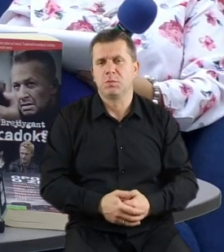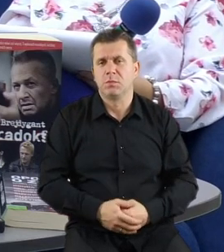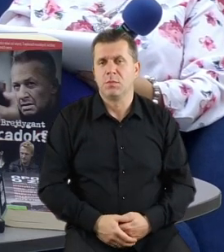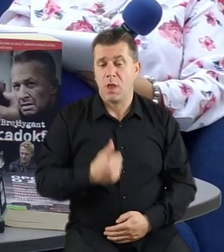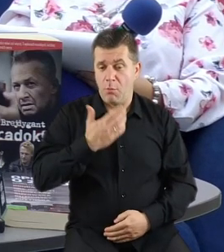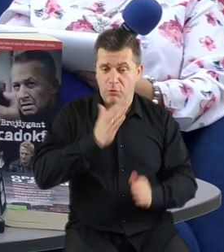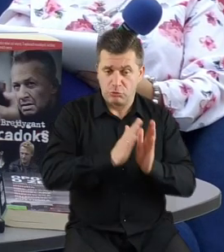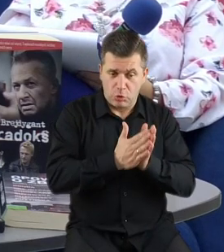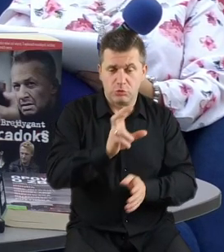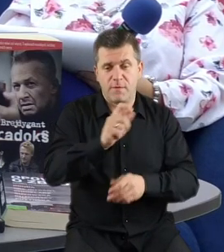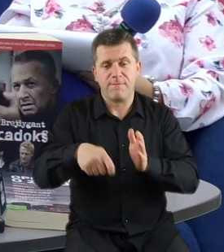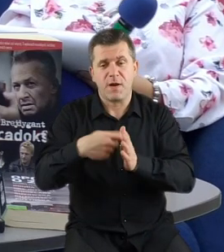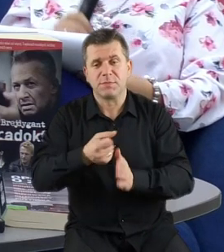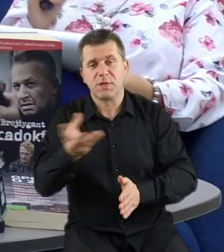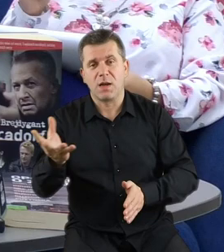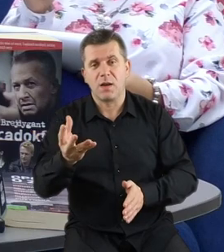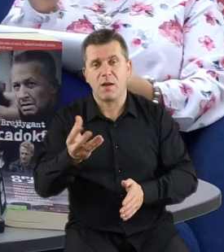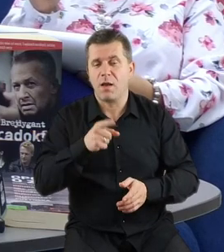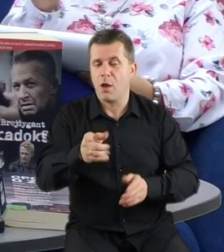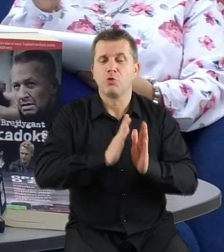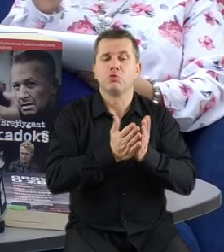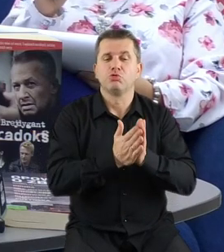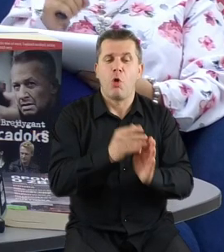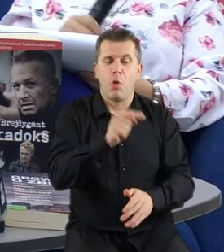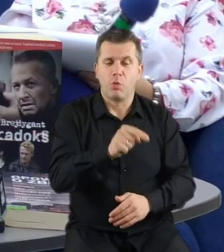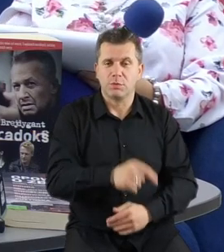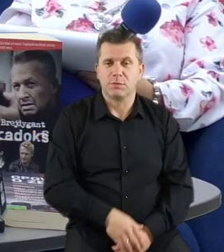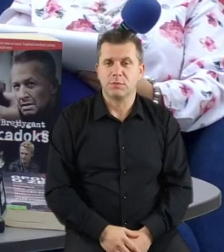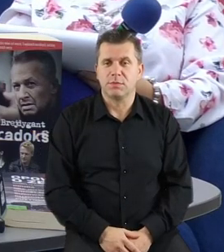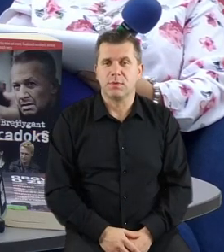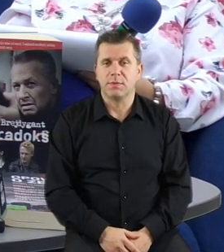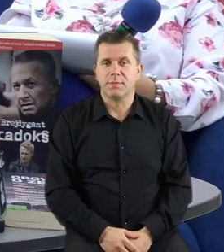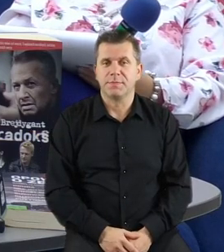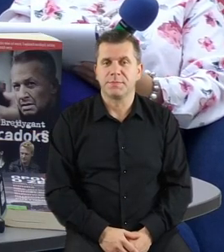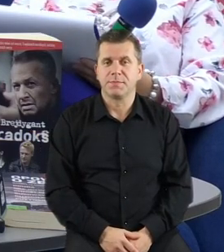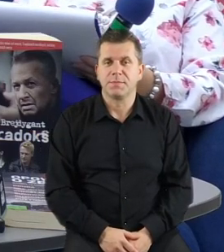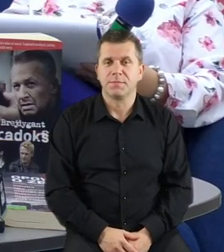ona, a mówimy o książce czy o serialu? O książce.